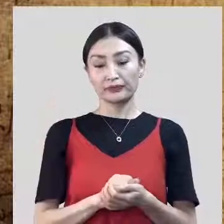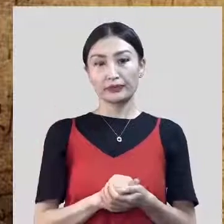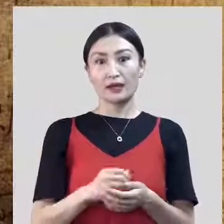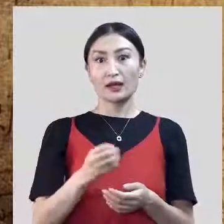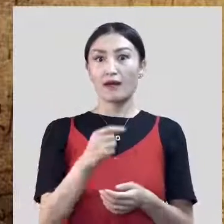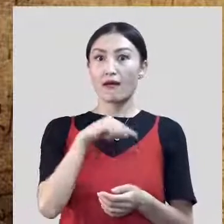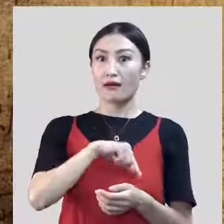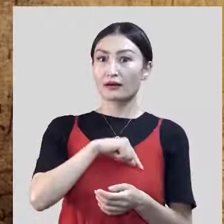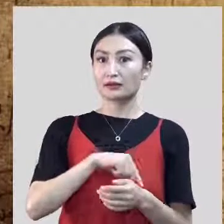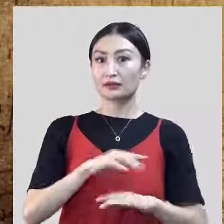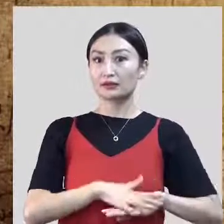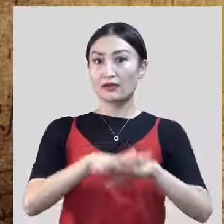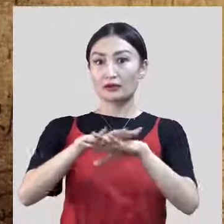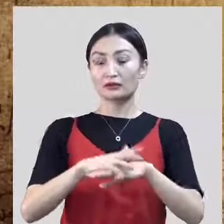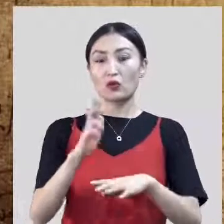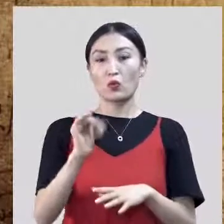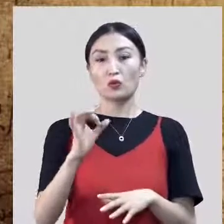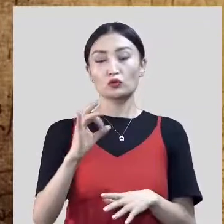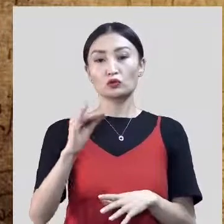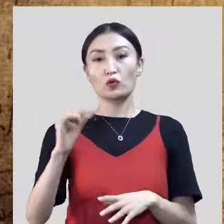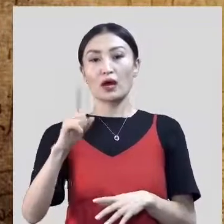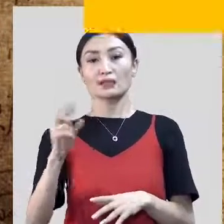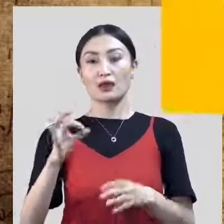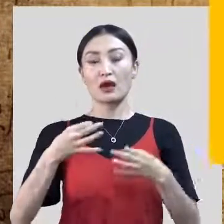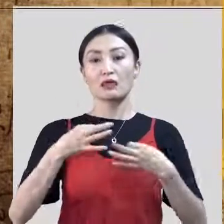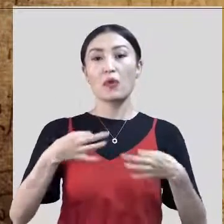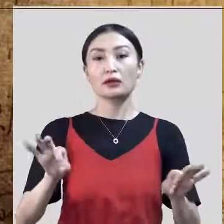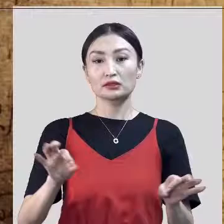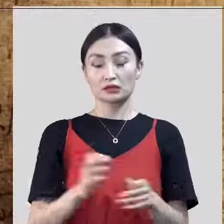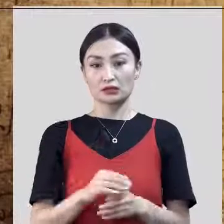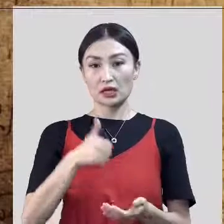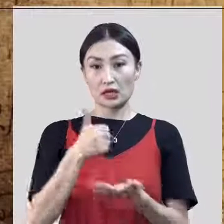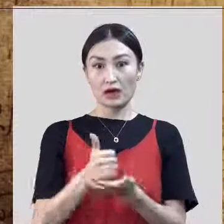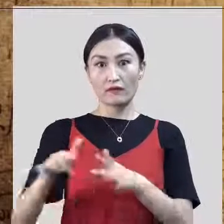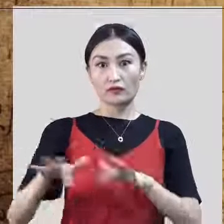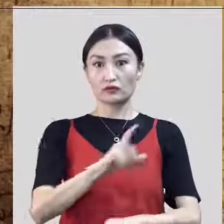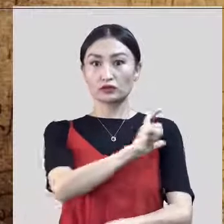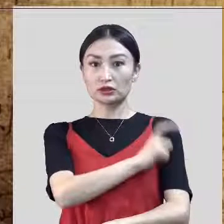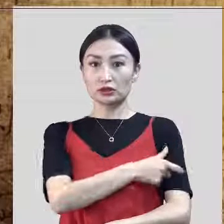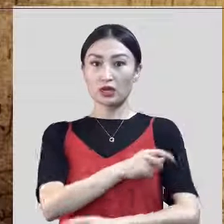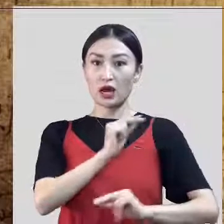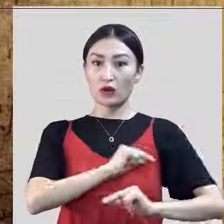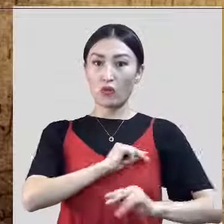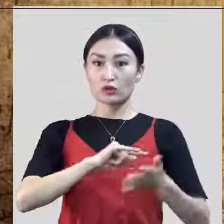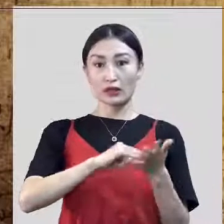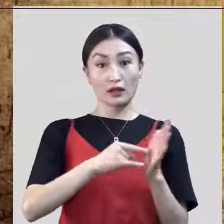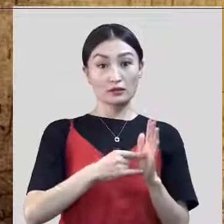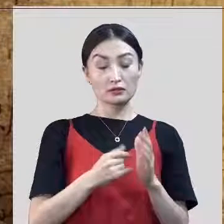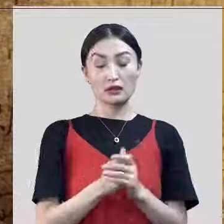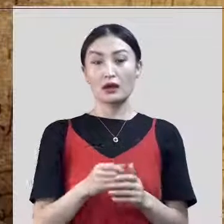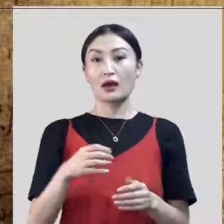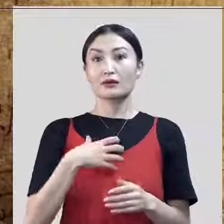характер революции буржуазно-демократической главная движущая сила рабочий класс